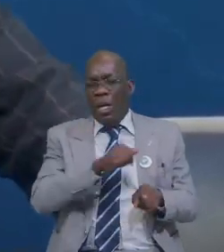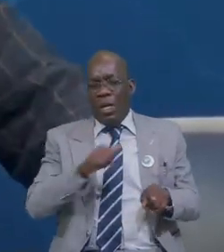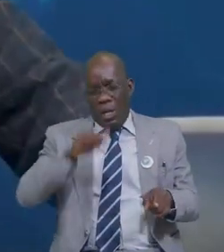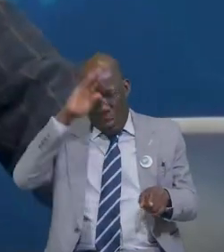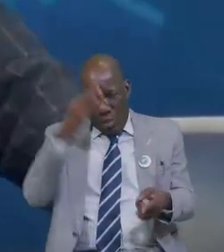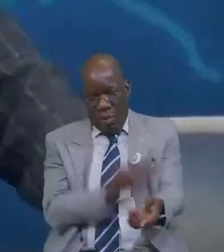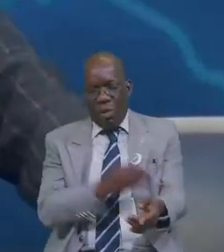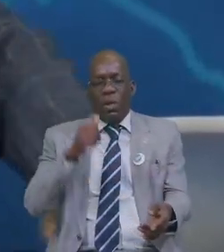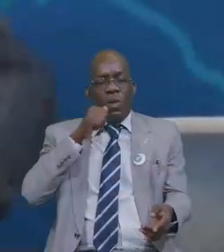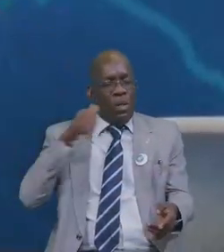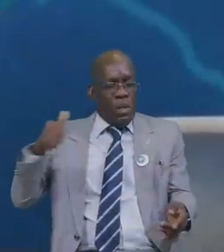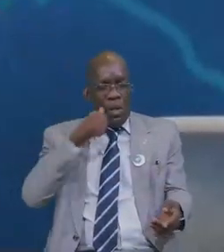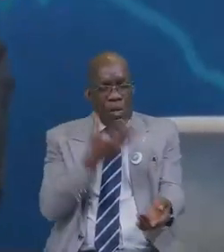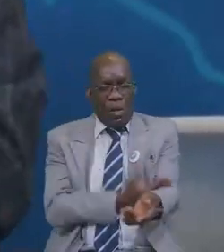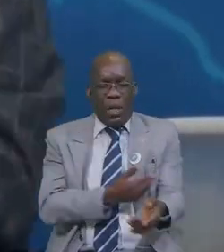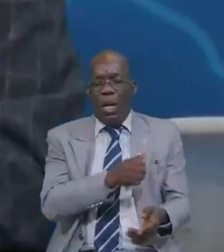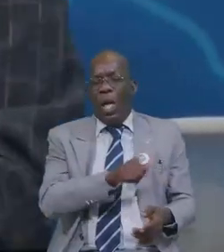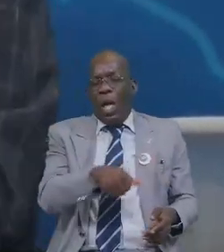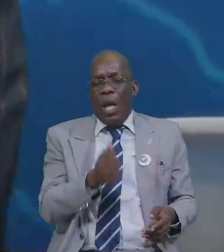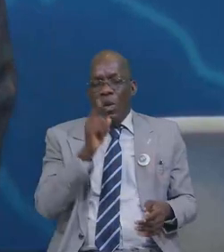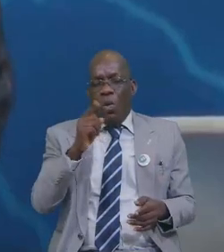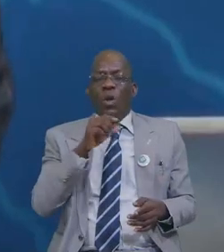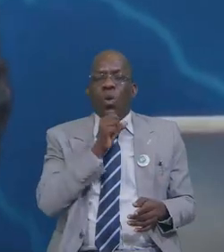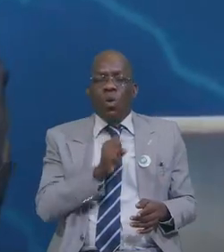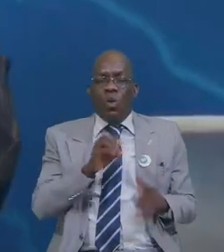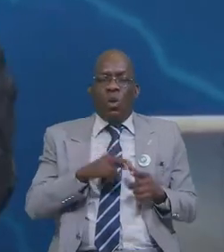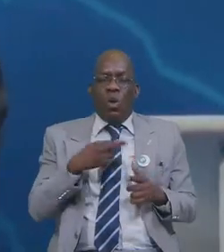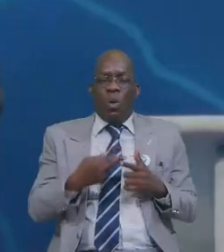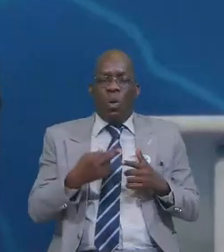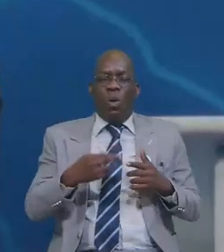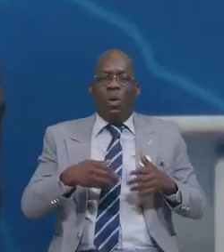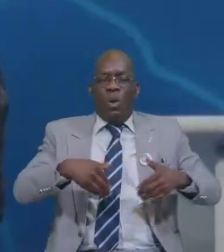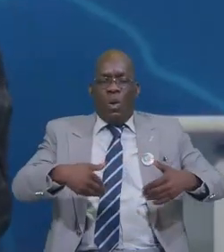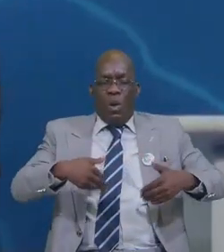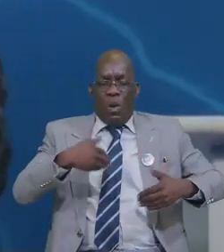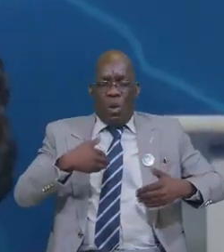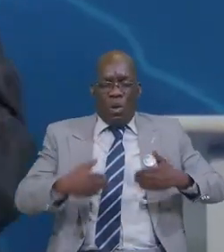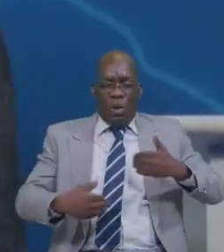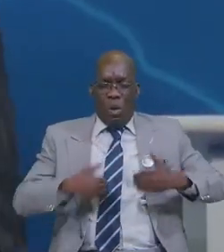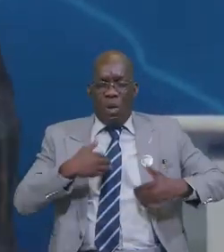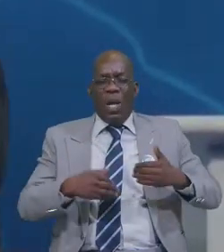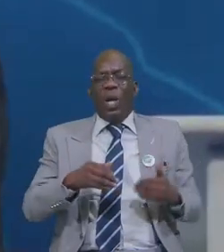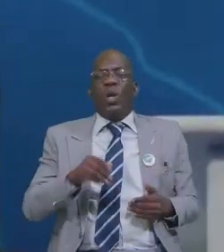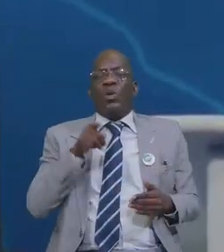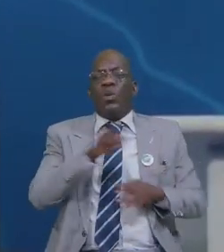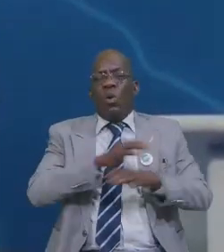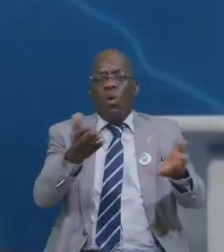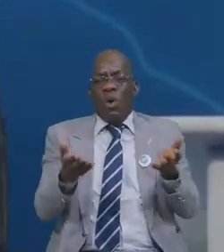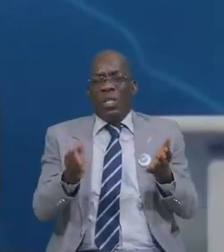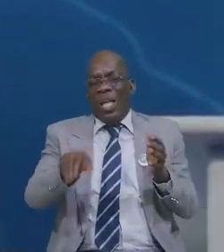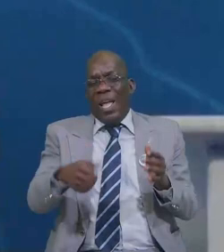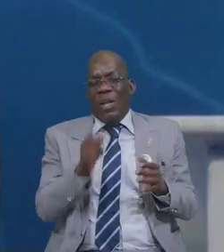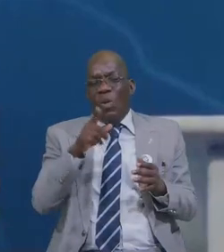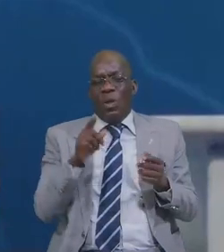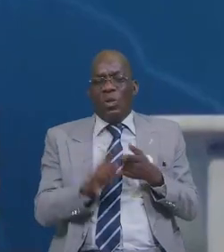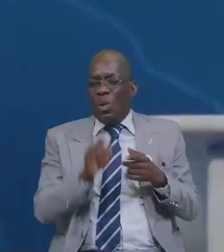fille. Tu ne veux qu'aucun, vieux ou jeune. Tu ne veux que personne soit en